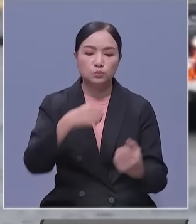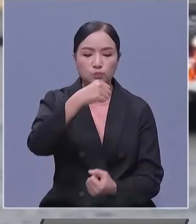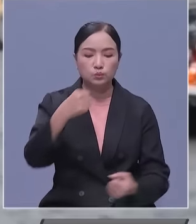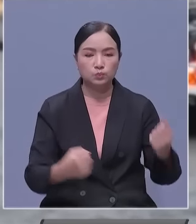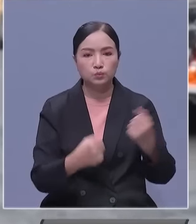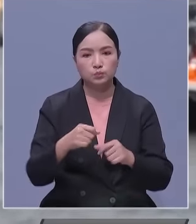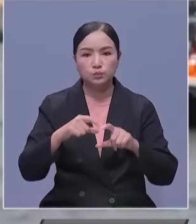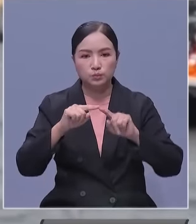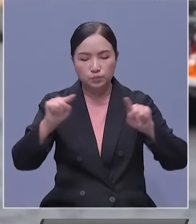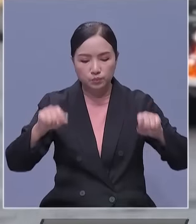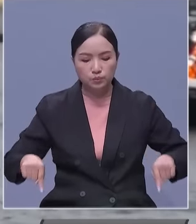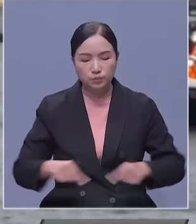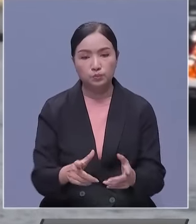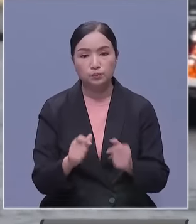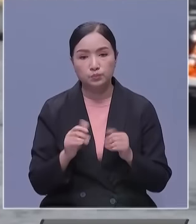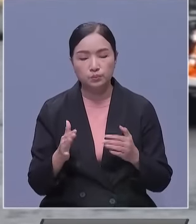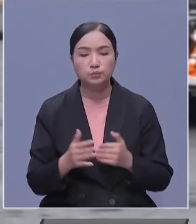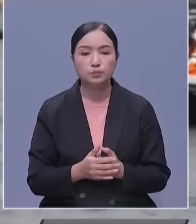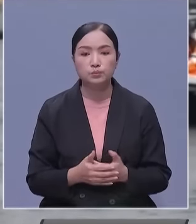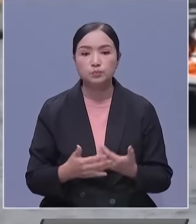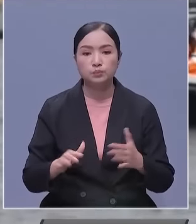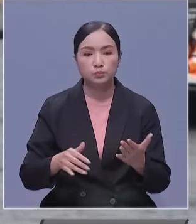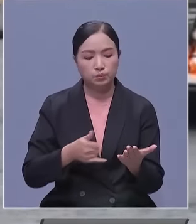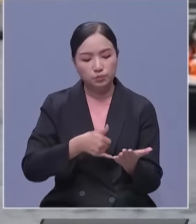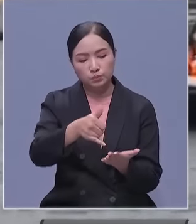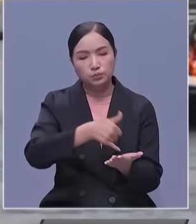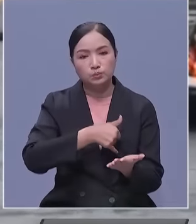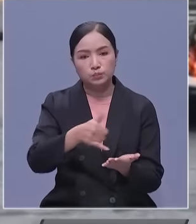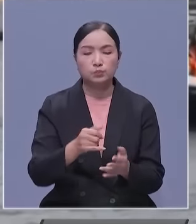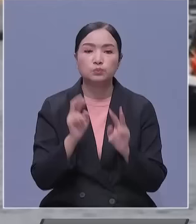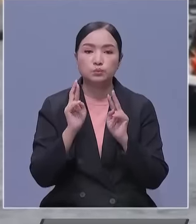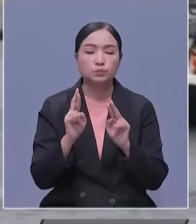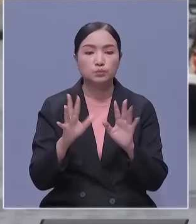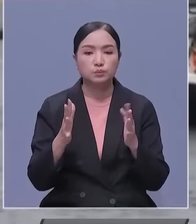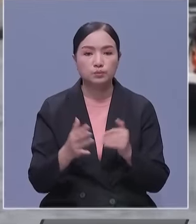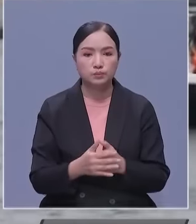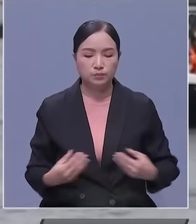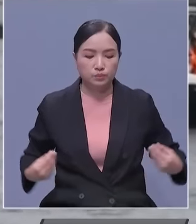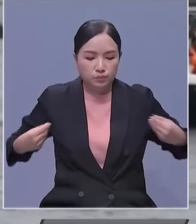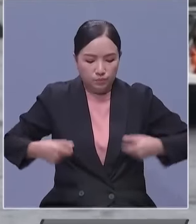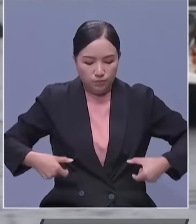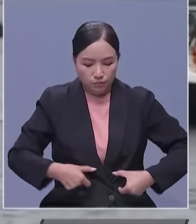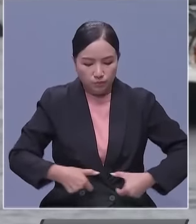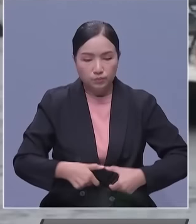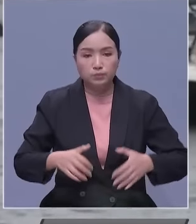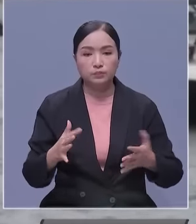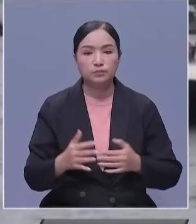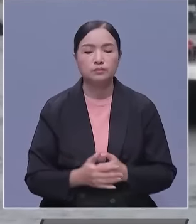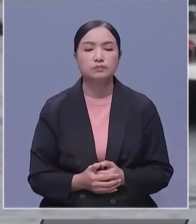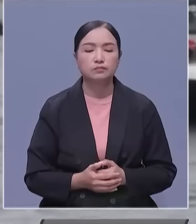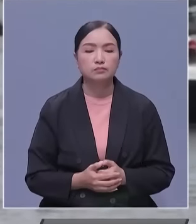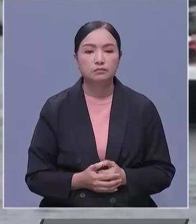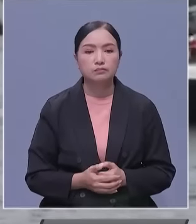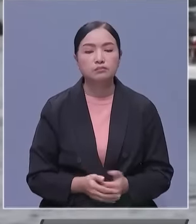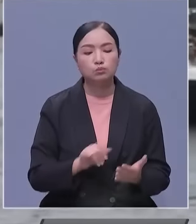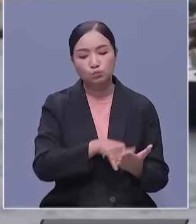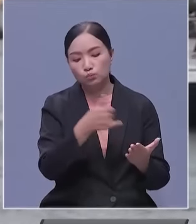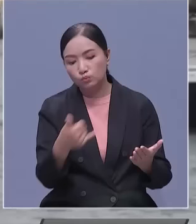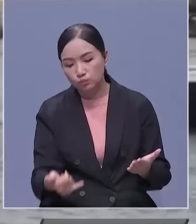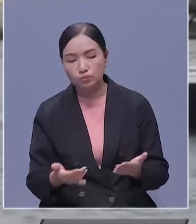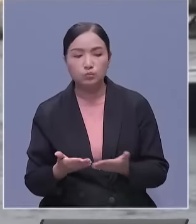าตการปล่อยปละละเลยให้คุณแตงโมเดินไปมาบนเรืออย่างประมาทไม่สวมใส่เสื้อชูชีพแล้วก็หลังเกิดเหตุไม่ได้มี